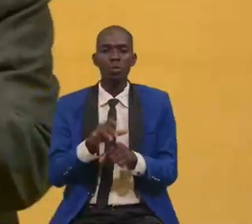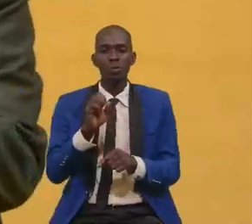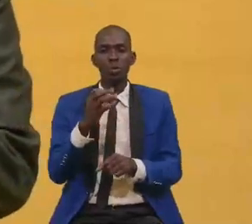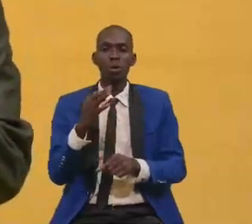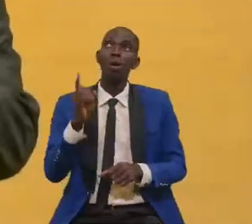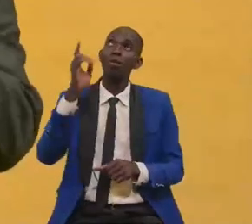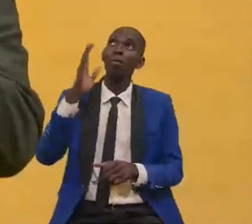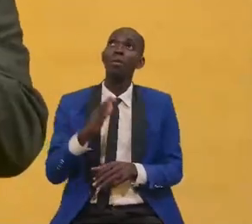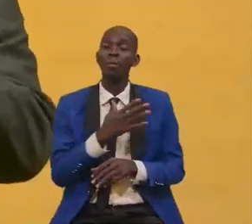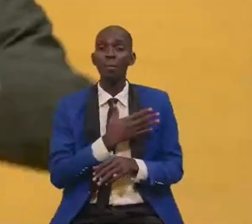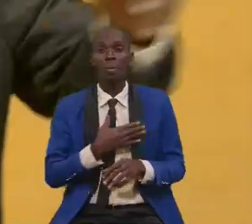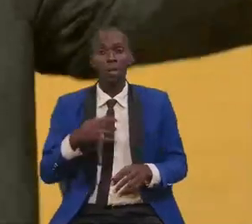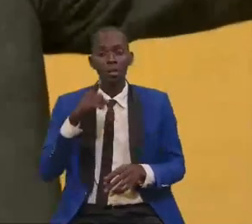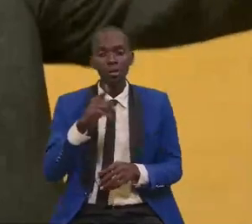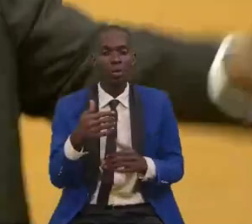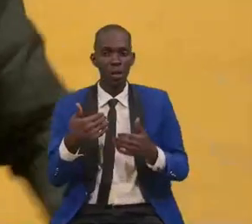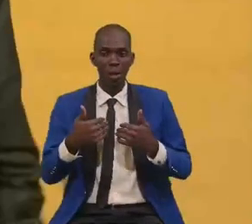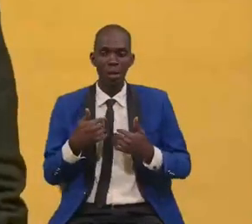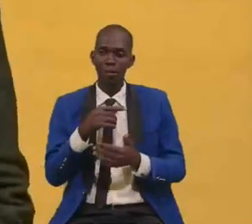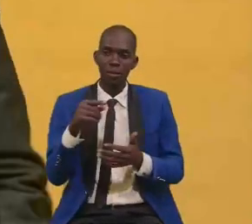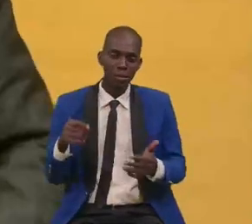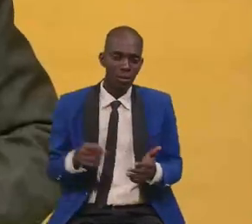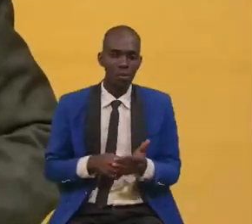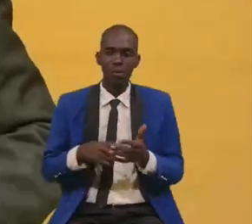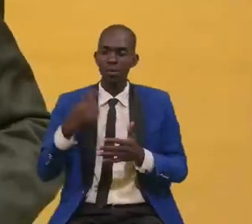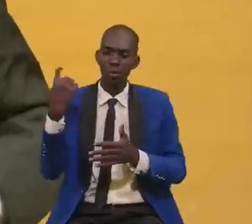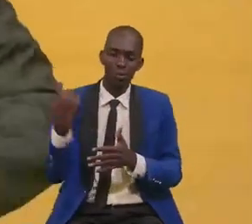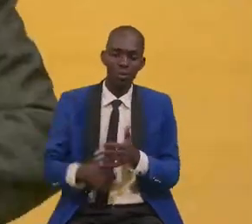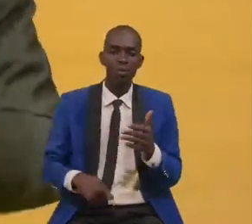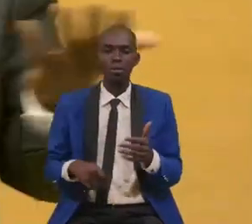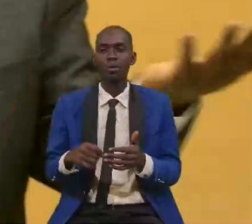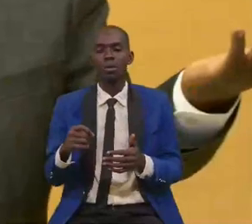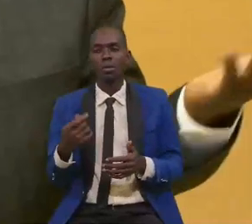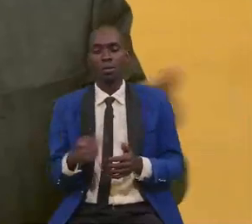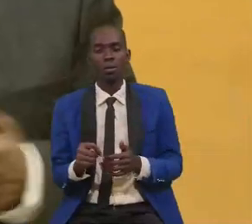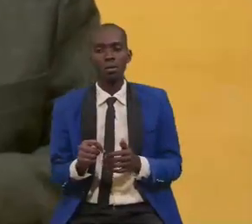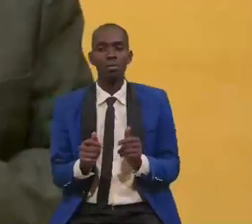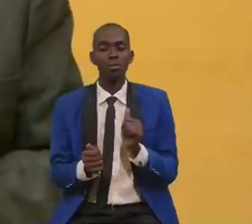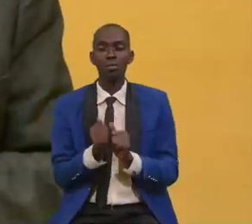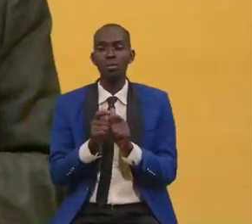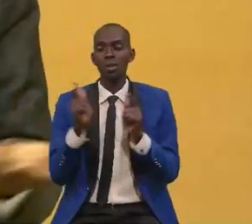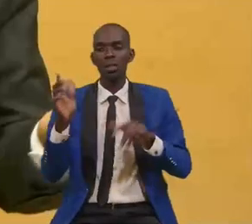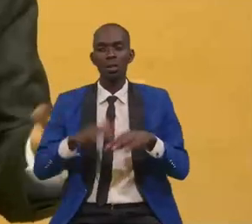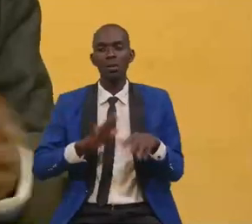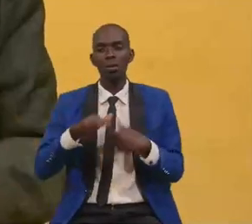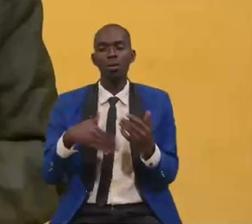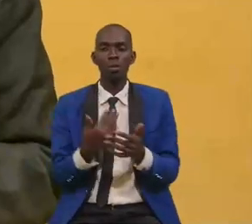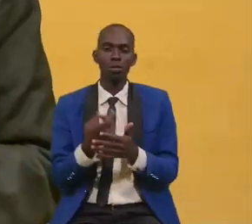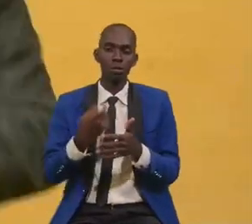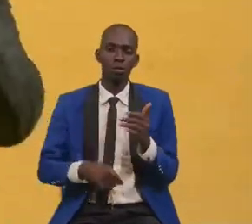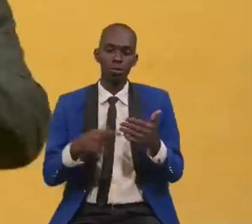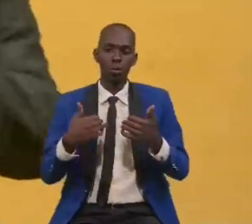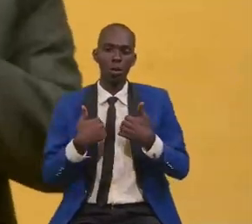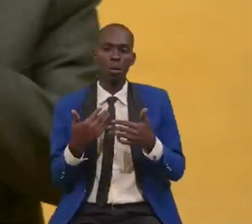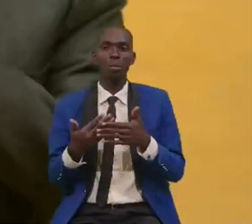avez telle dépense plus grande que les dépenses que vous aviez avant.